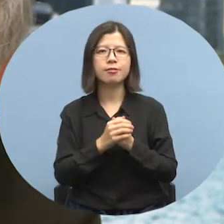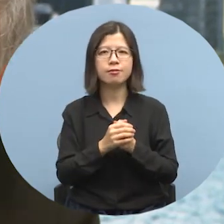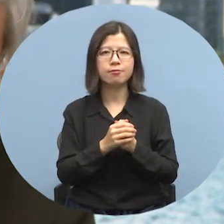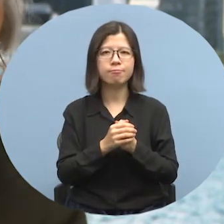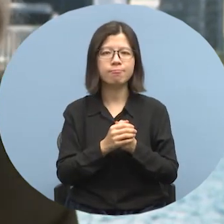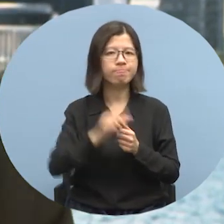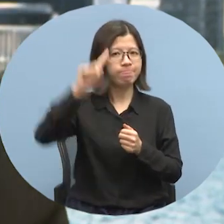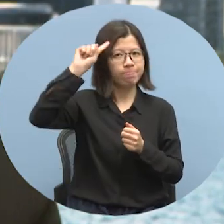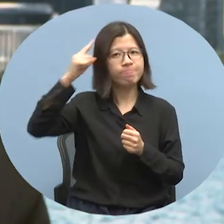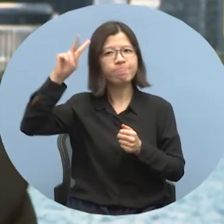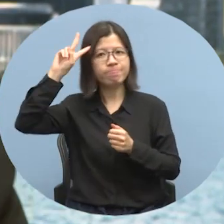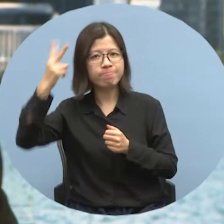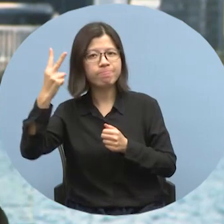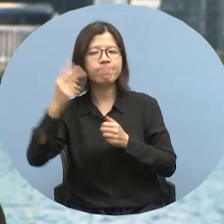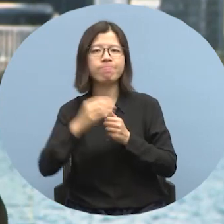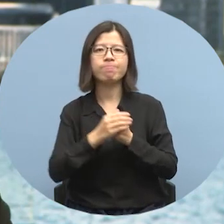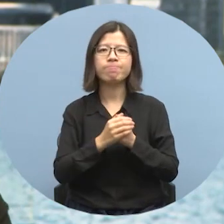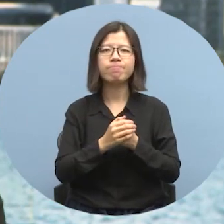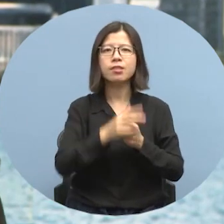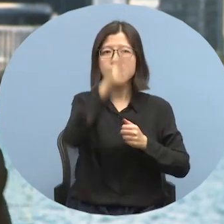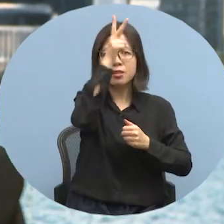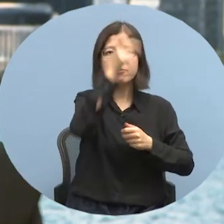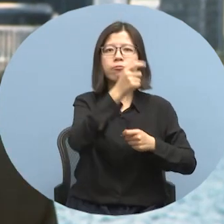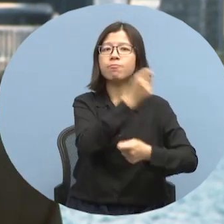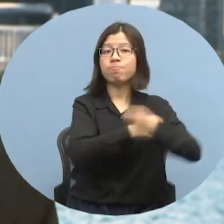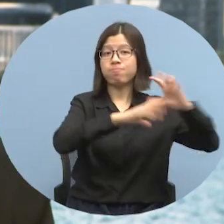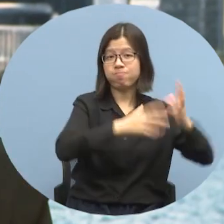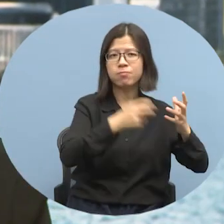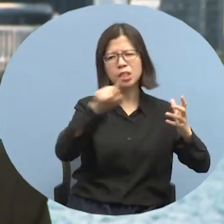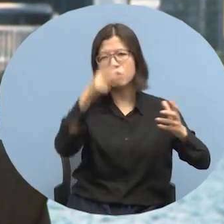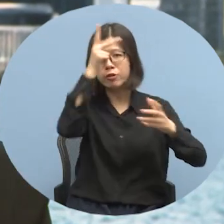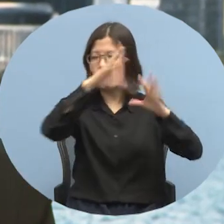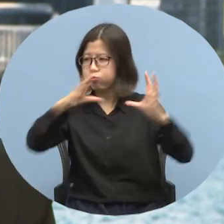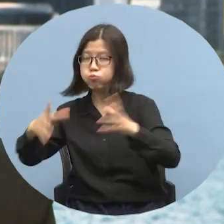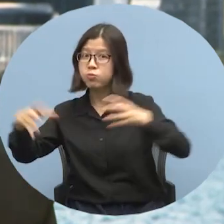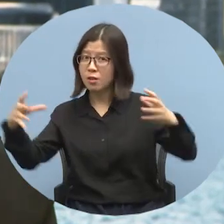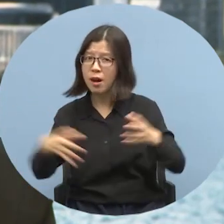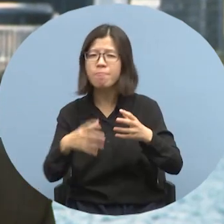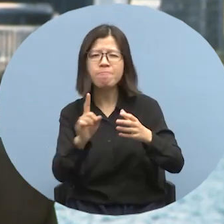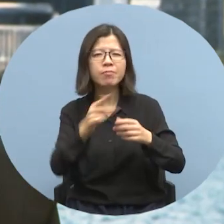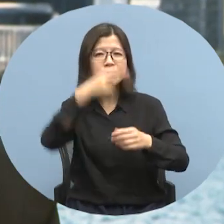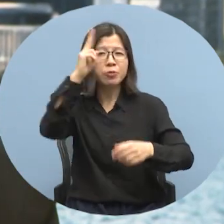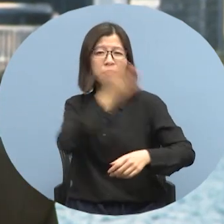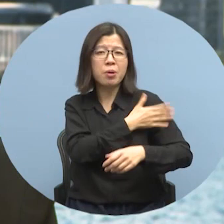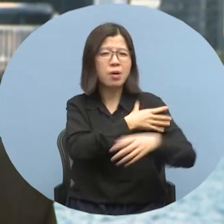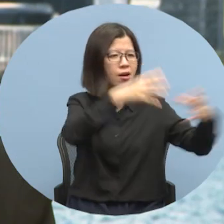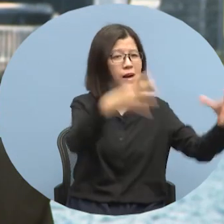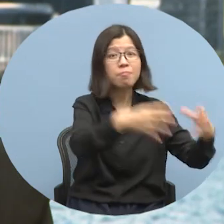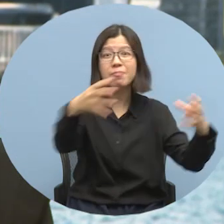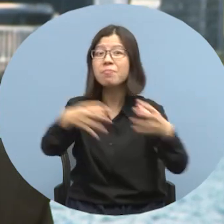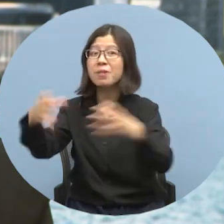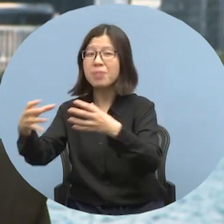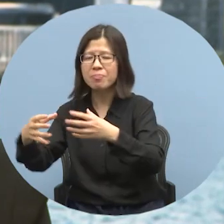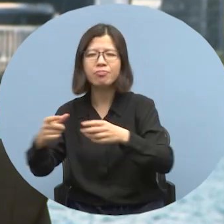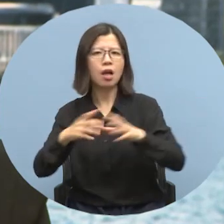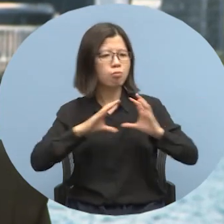聽日同埋後日咧呢兩日咧，勞工處咧係會連同多個部門喺外佣經常聚集嘅地方咧，係用多種嘅語